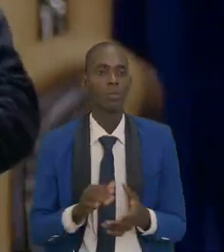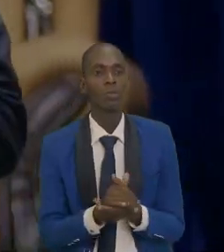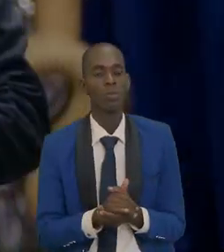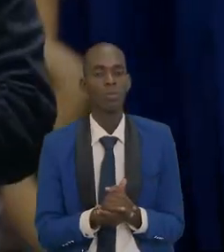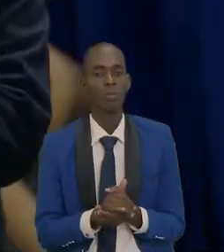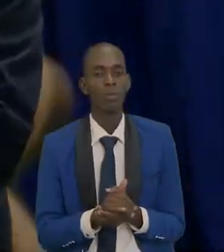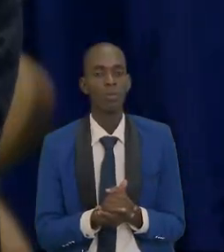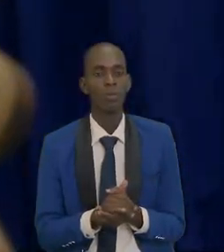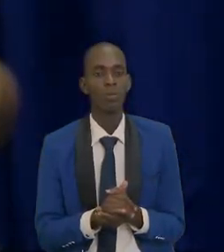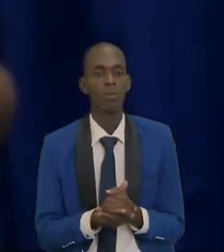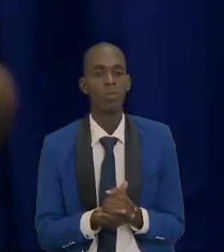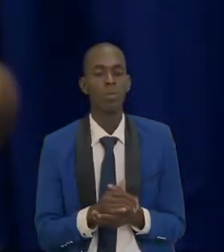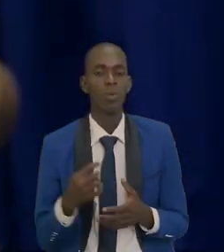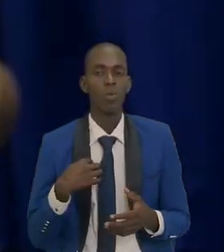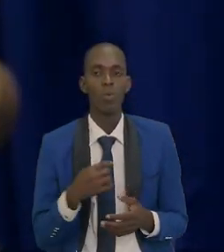Nous essayons